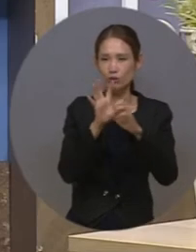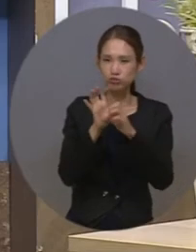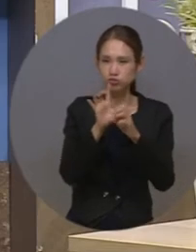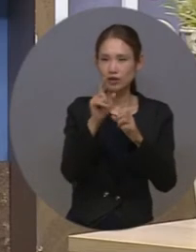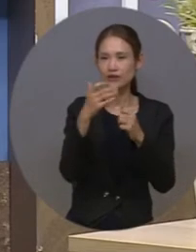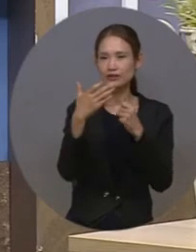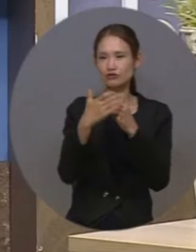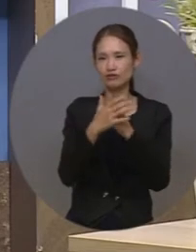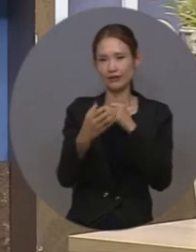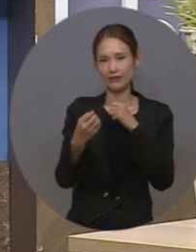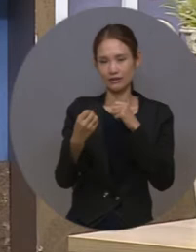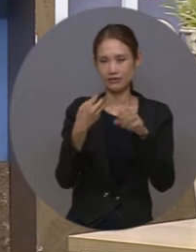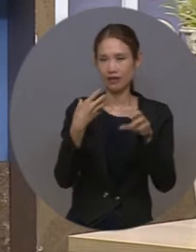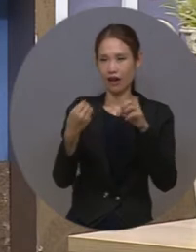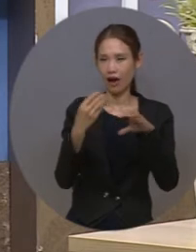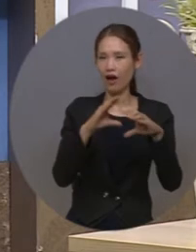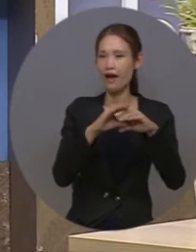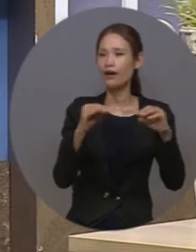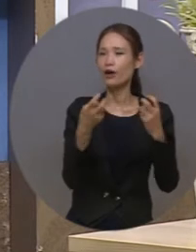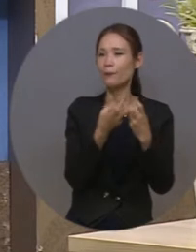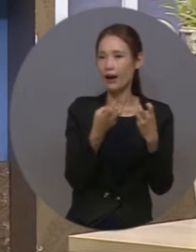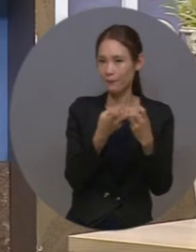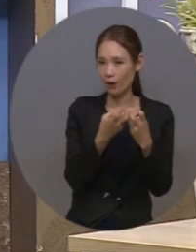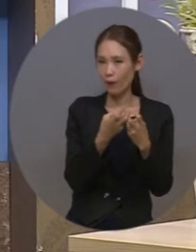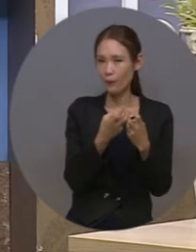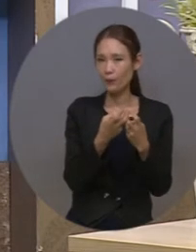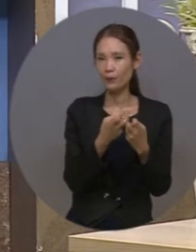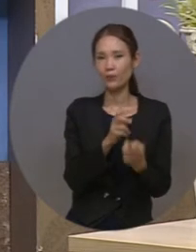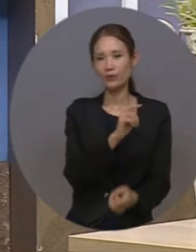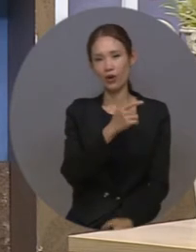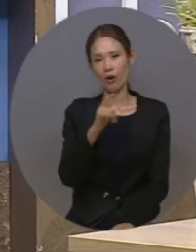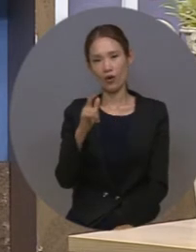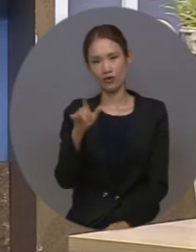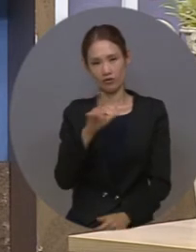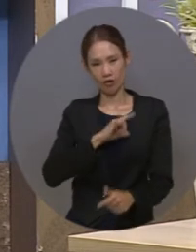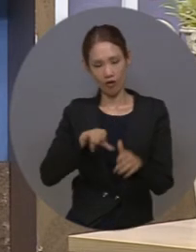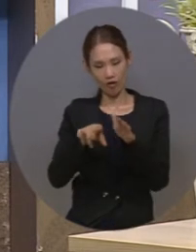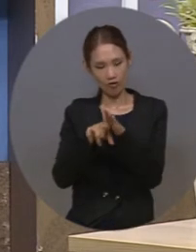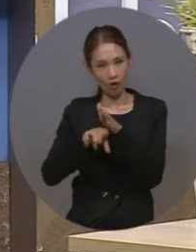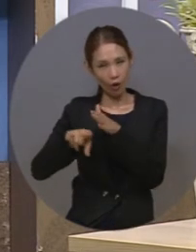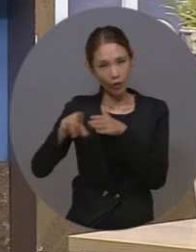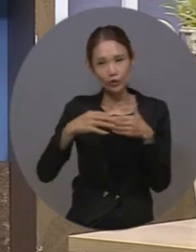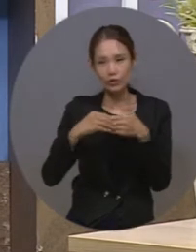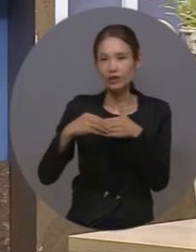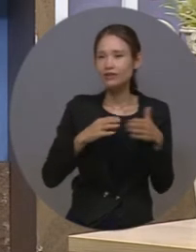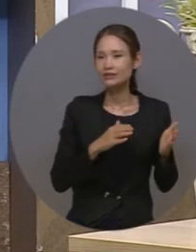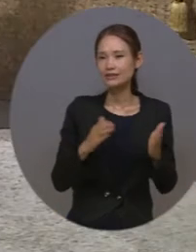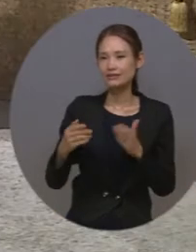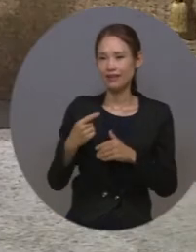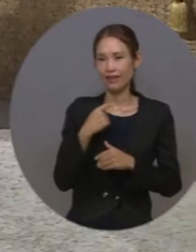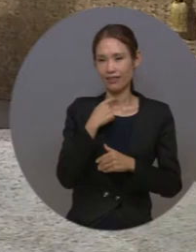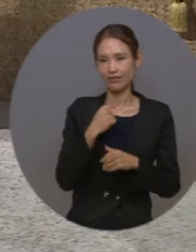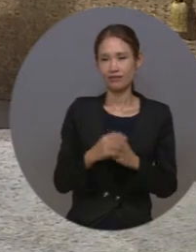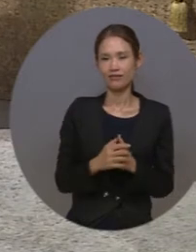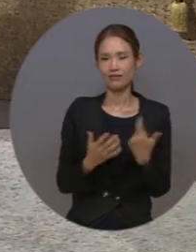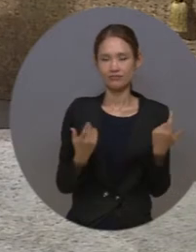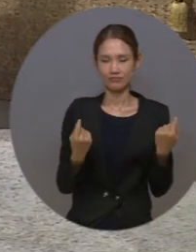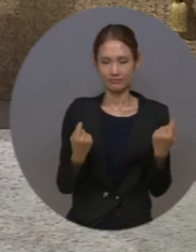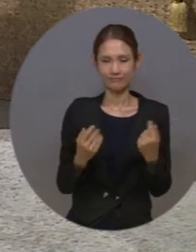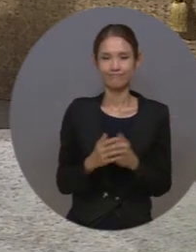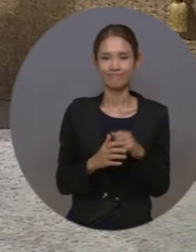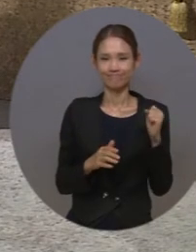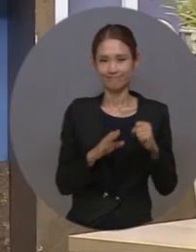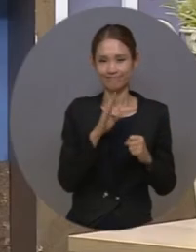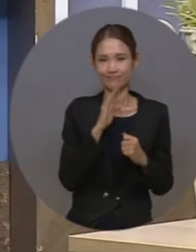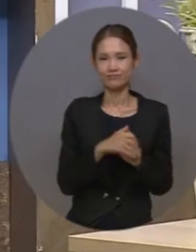좀 대응하는 뭐 방식이라든지 이런 것에 있어서도 좀 선도적으로 네네. 진행을 했던 부분이 있잖아요. 네네,